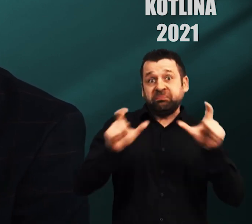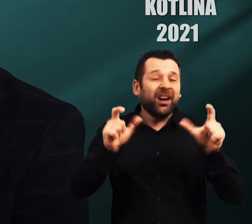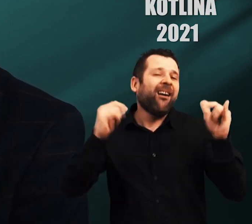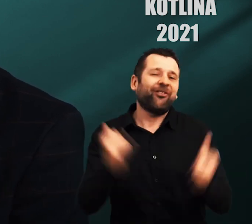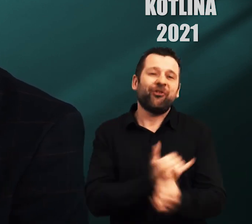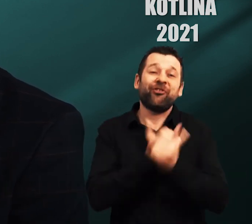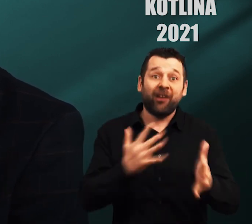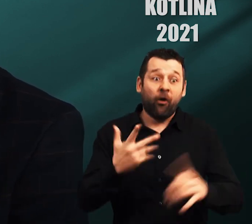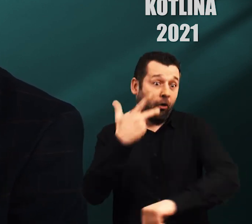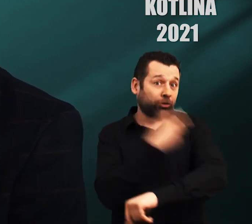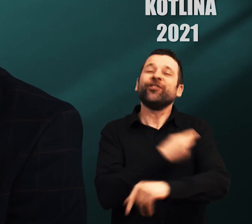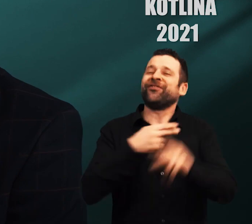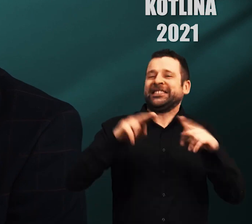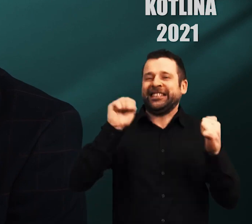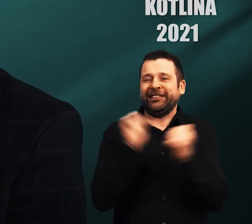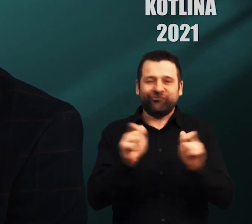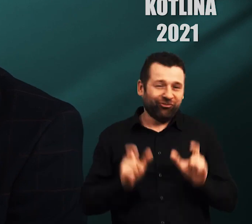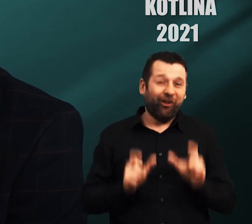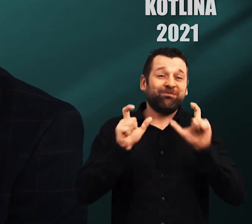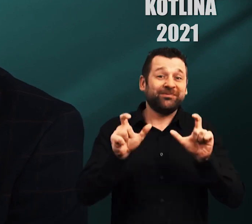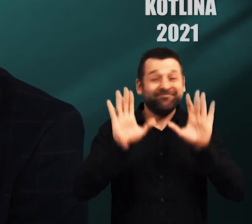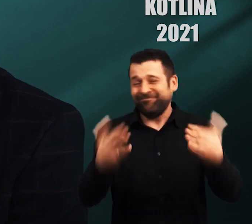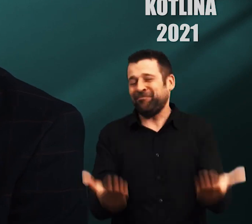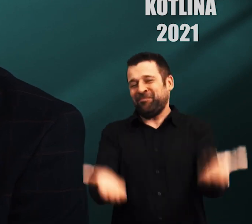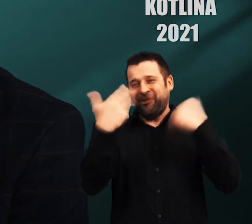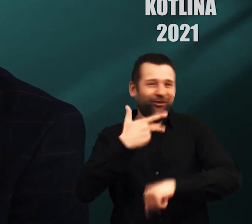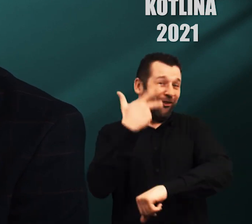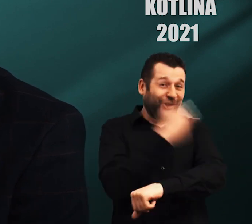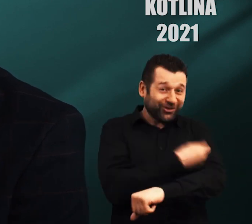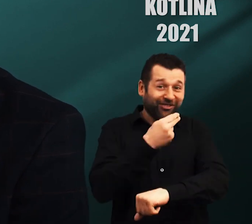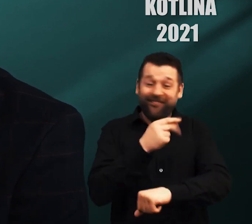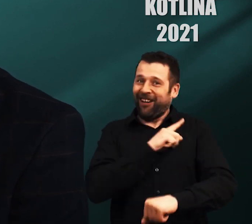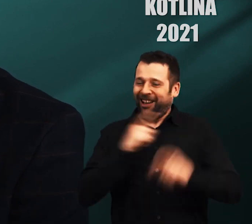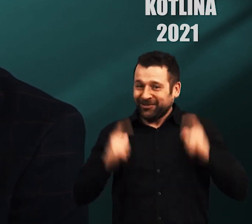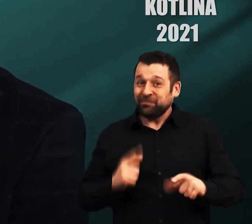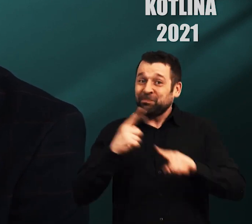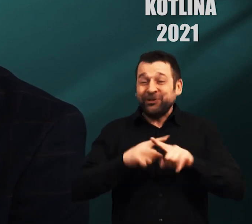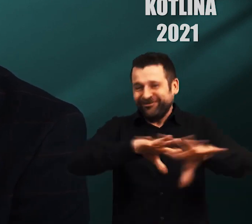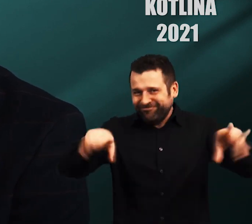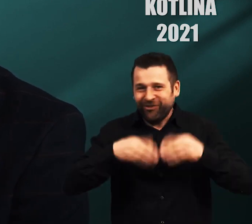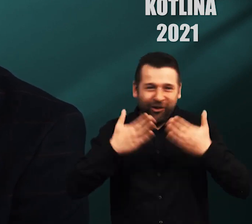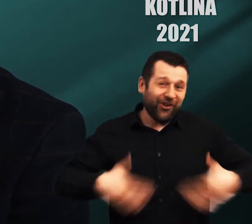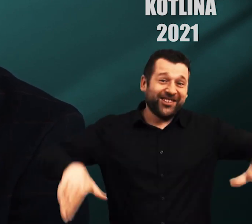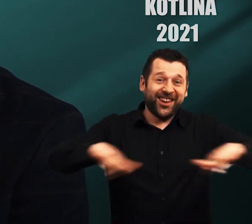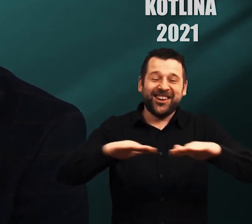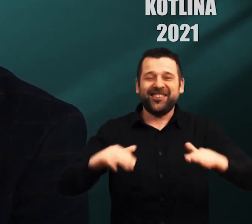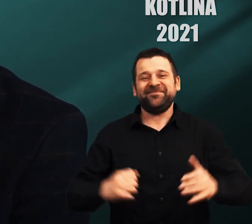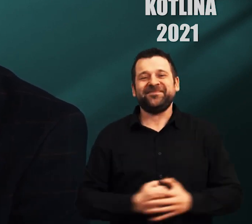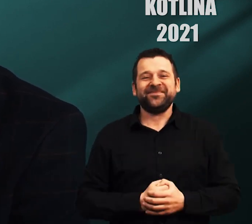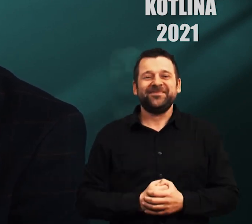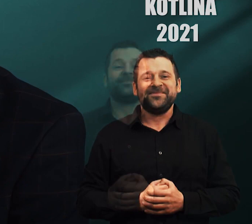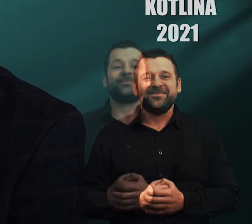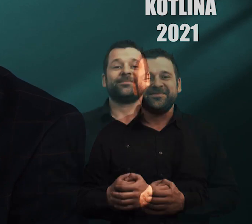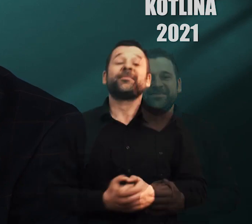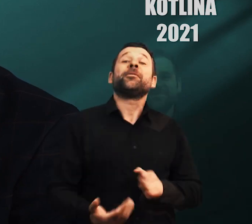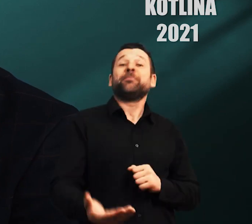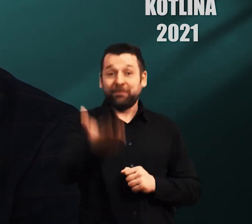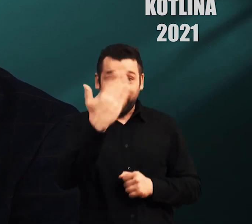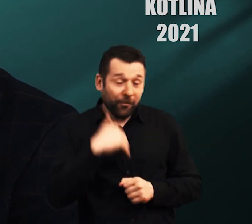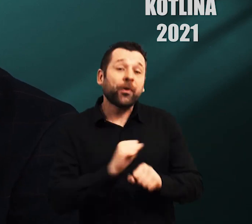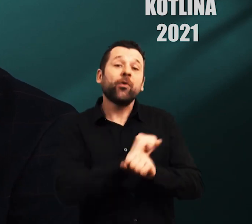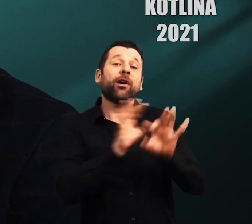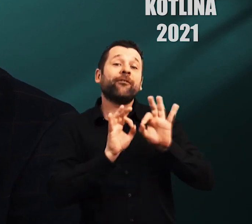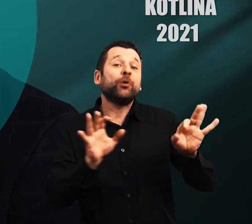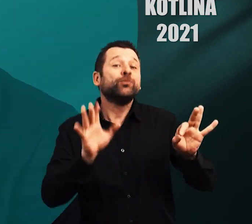aby vás chránili před znovu nakažením. Očkování to schopnost má, proto se běžte očkovat a chránit tak sebe